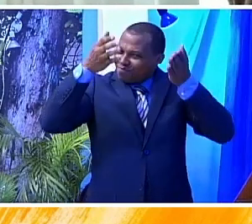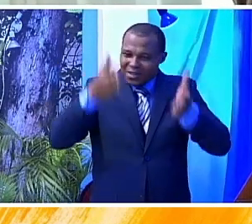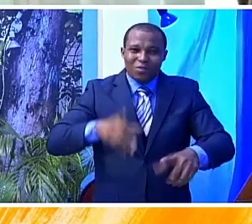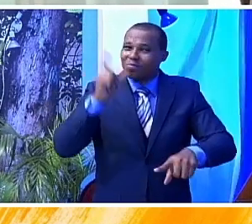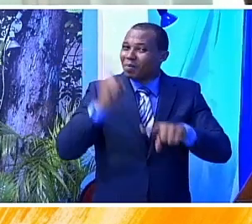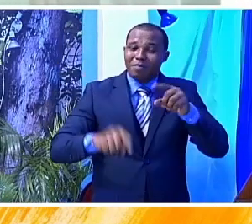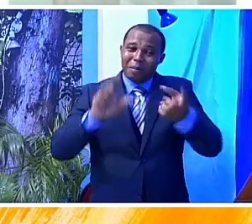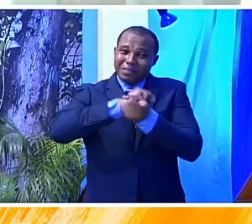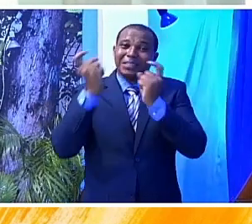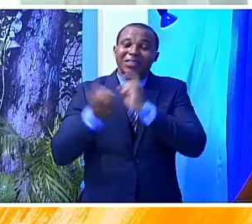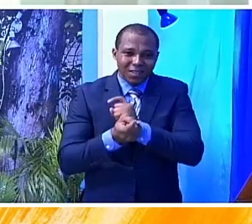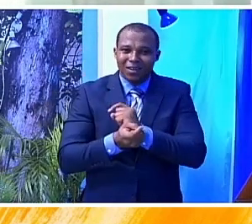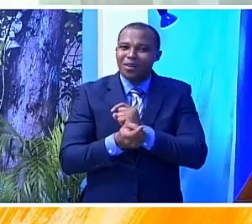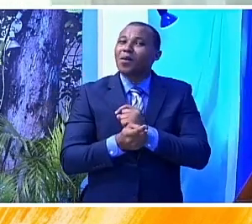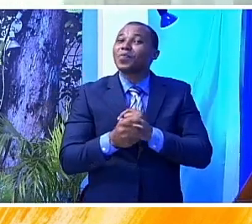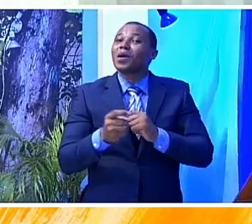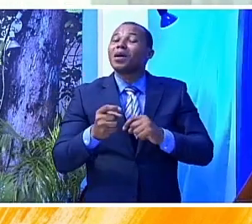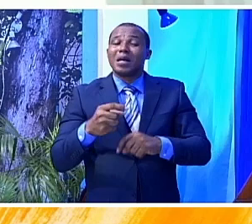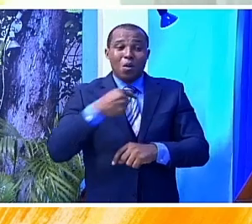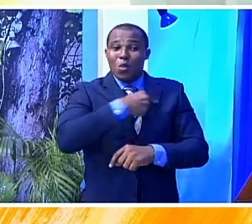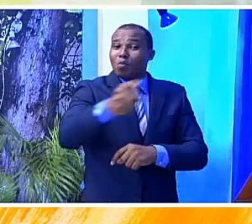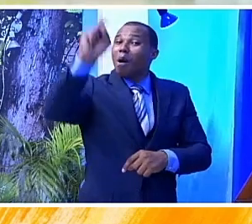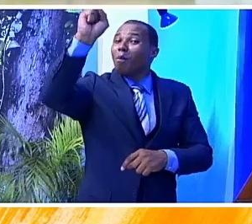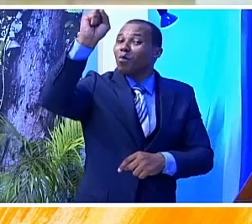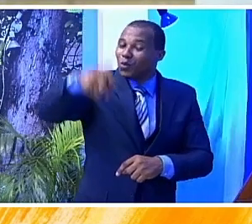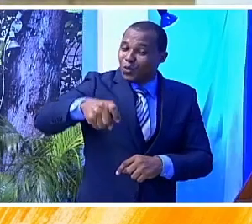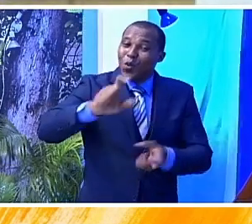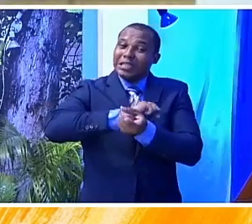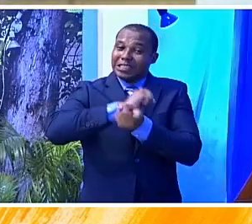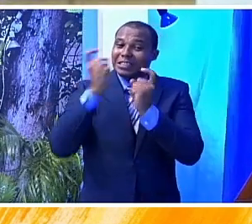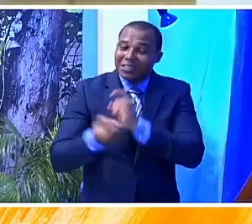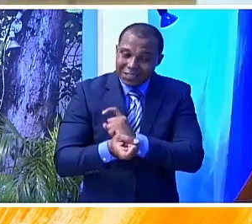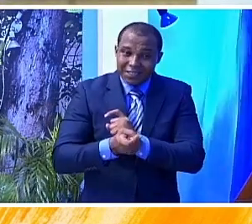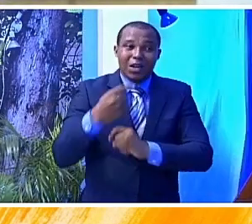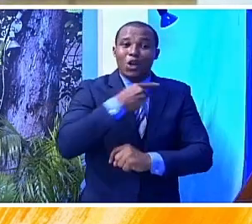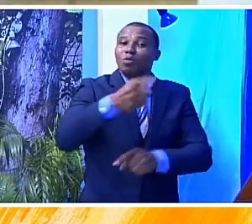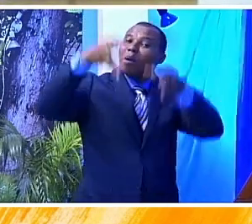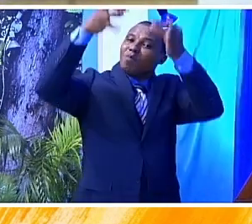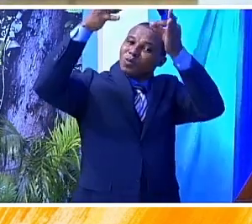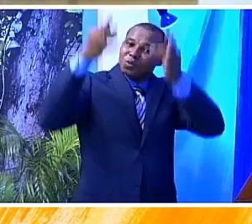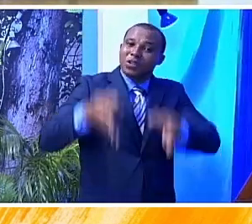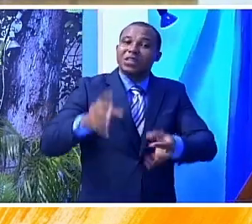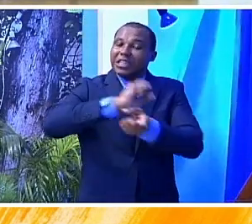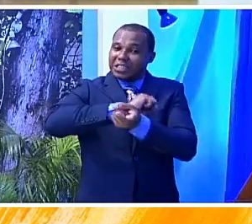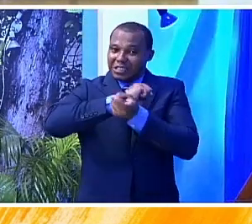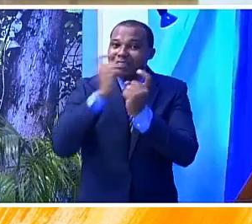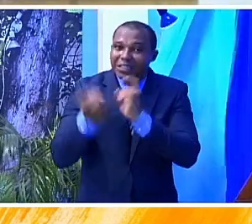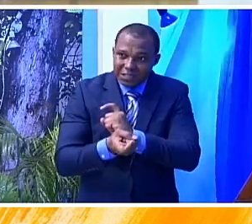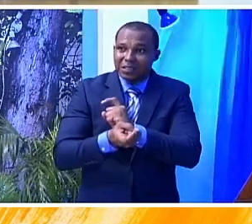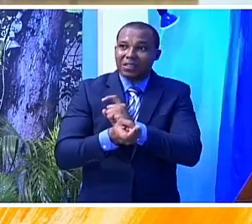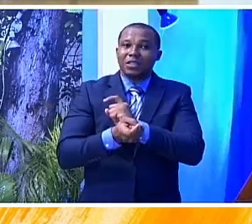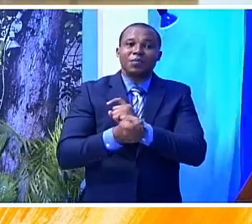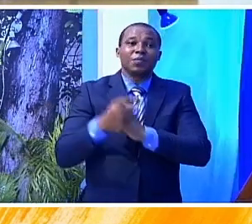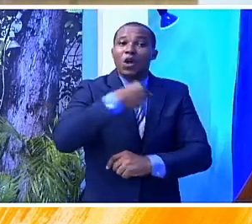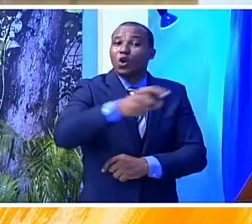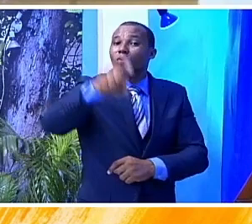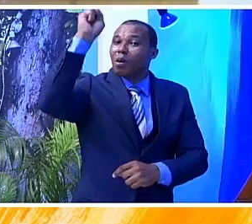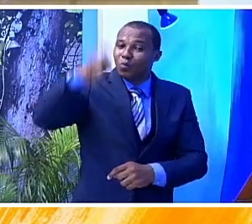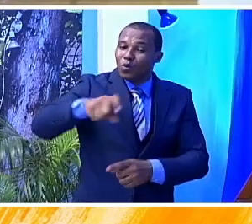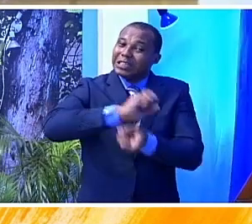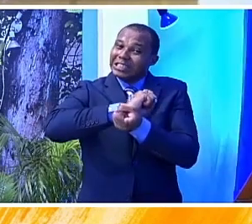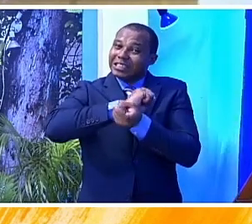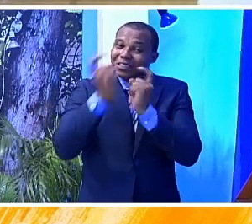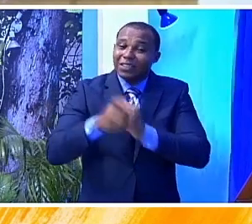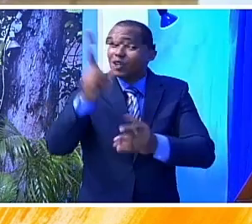pour nous. C'est nous pour changer. C'est nous pour qui décider, nous ne sommes pas d'accord avec les bêtises quand nous pays. Oui. C'est nous et nous